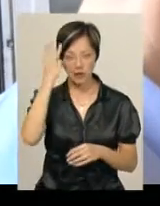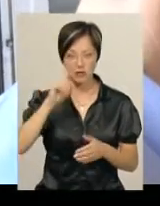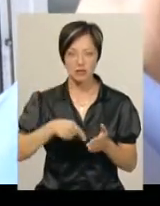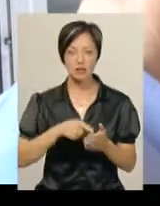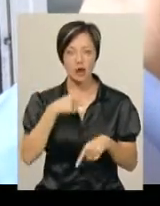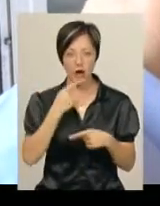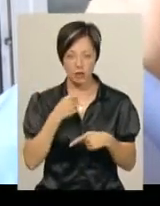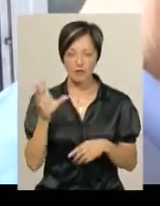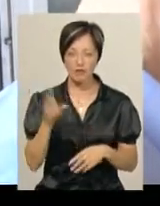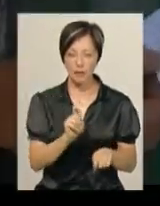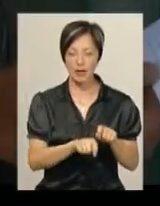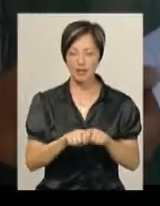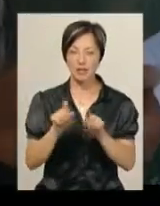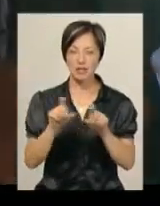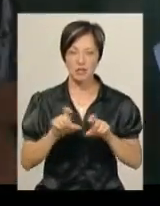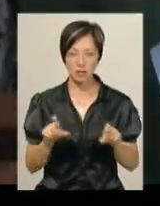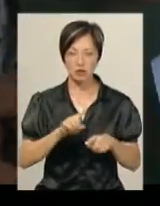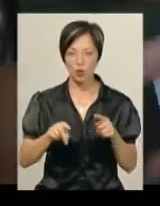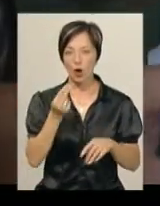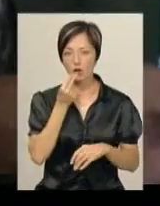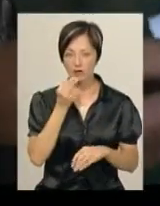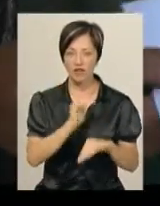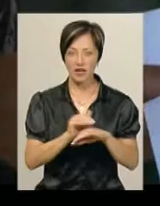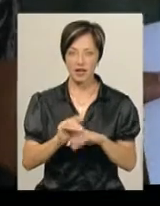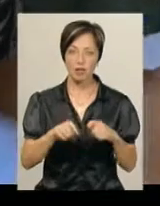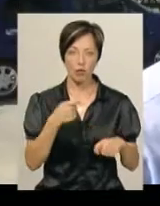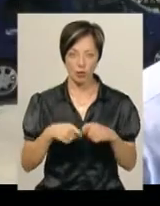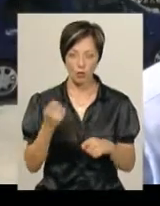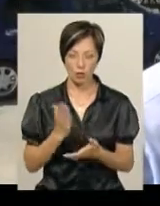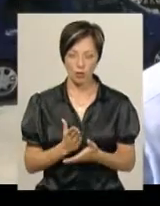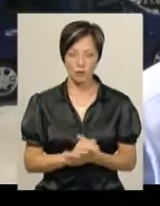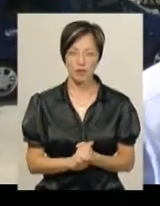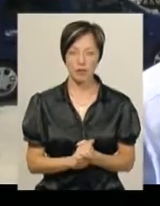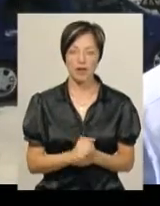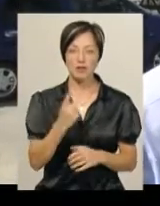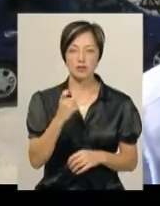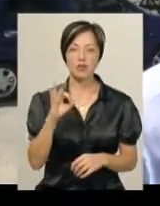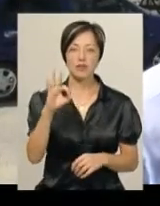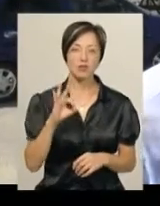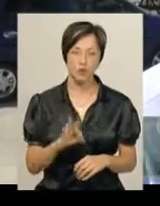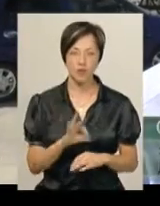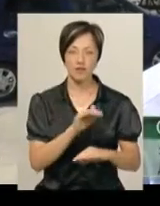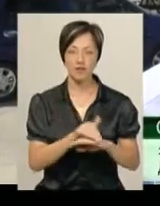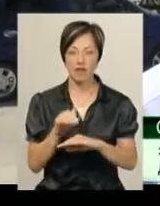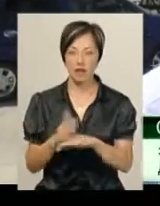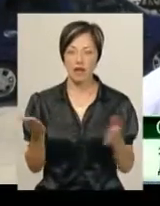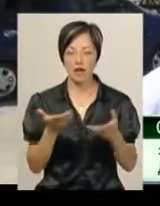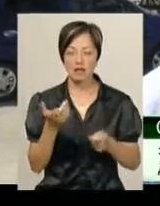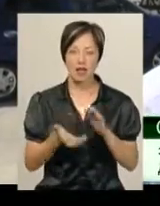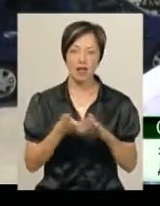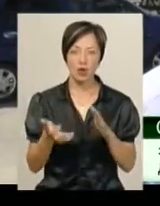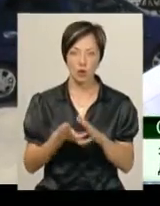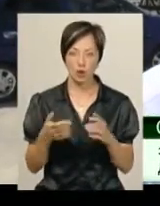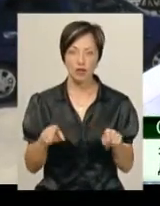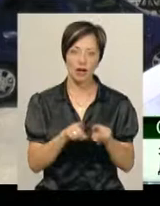Качан каже, що у всіх перевірених закладах швидкого харчування виявлені порушення. «Практично в 100% виявлені якісь недоліки,